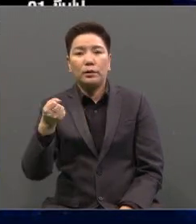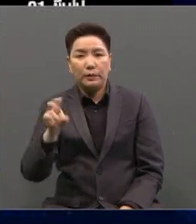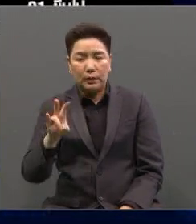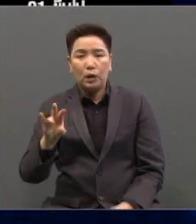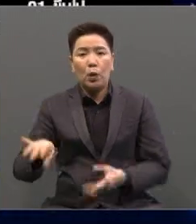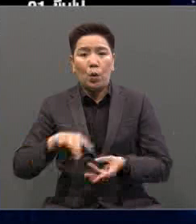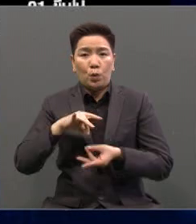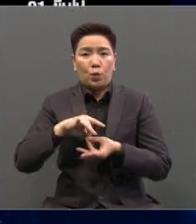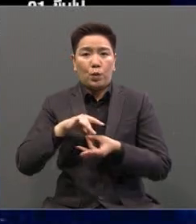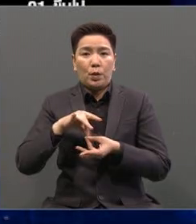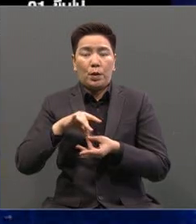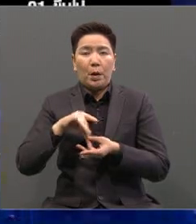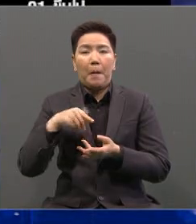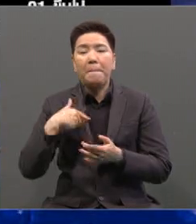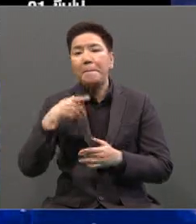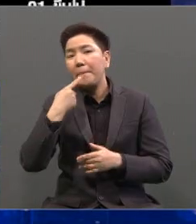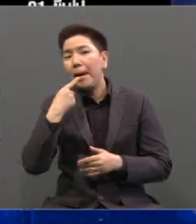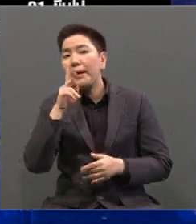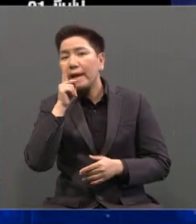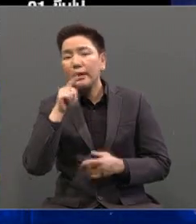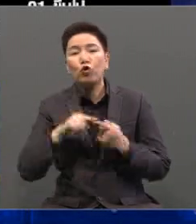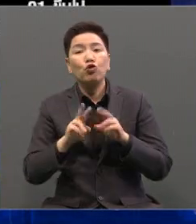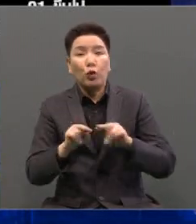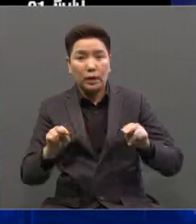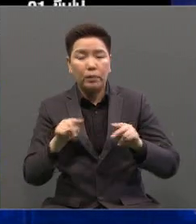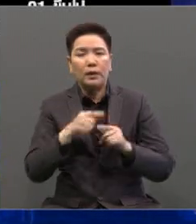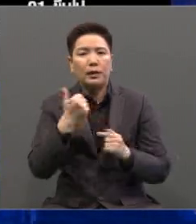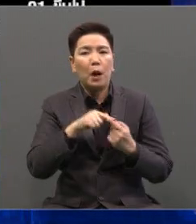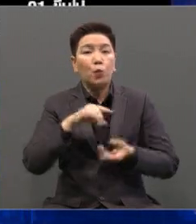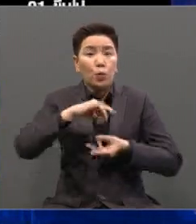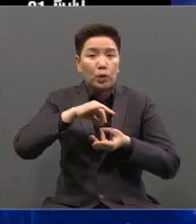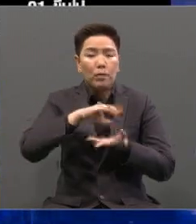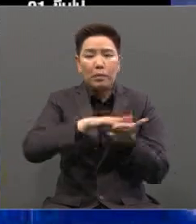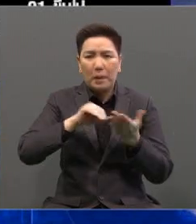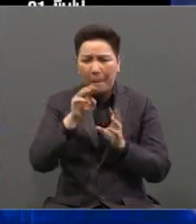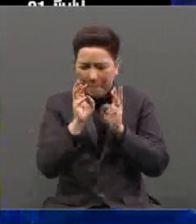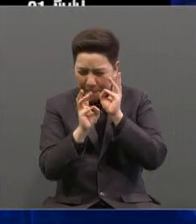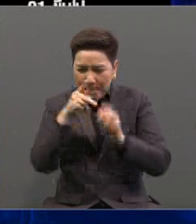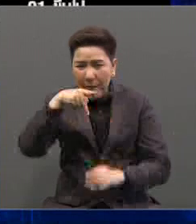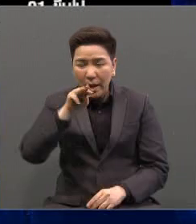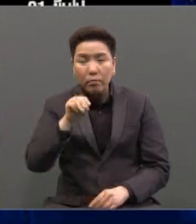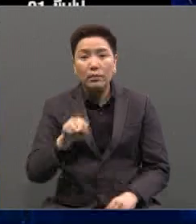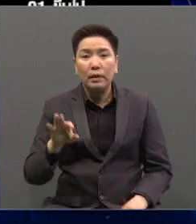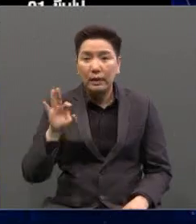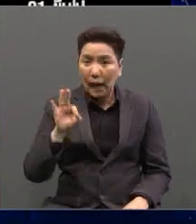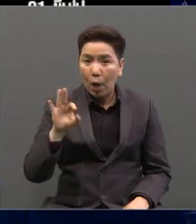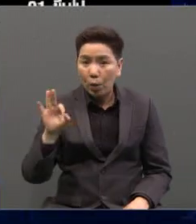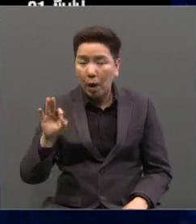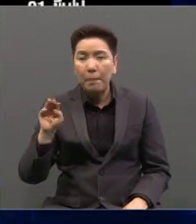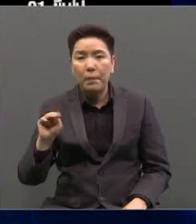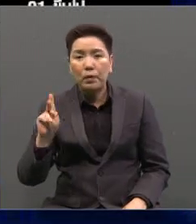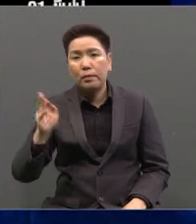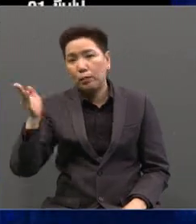มหาวิทยาลัยสุโขทัยธรรมาธิราชตำบลบางพูดอำเภอปากเกร็ดจังหวัดนนทบุรีนะครับpm2.5อยู่ที่ 99